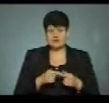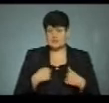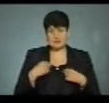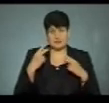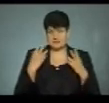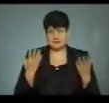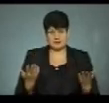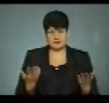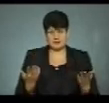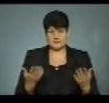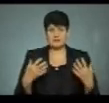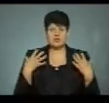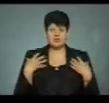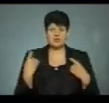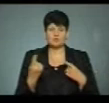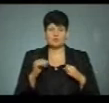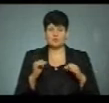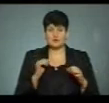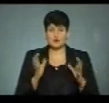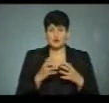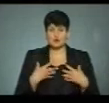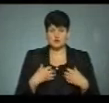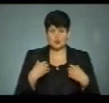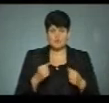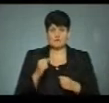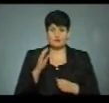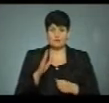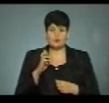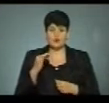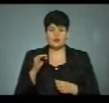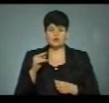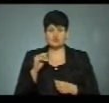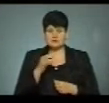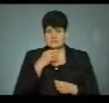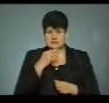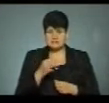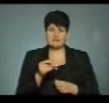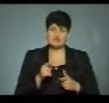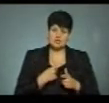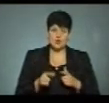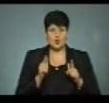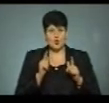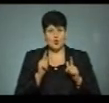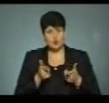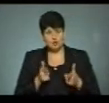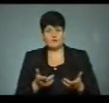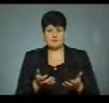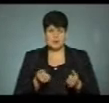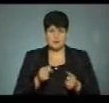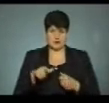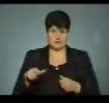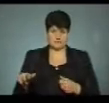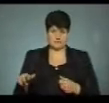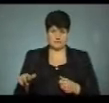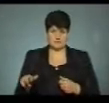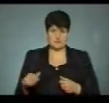знали. Начальник обласного управління охорони здоров'я Володимир Бойчук розповів, чи готові медзаклади Тернопільщини прийняти евакуйованих людей. У